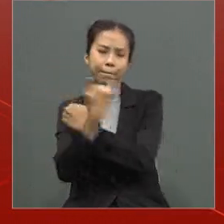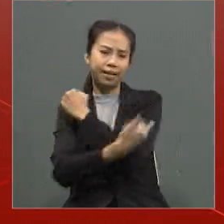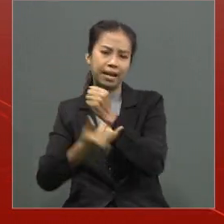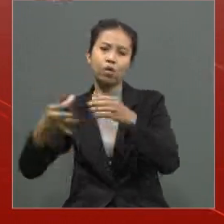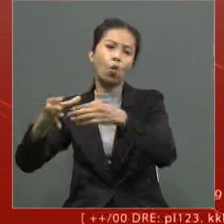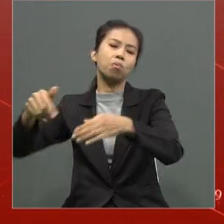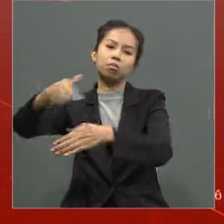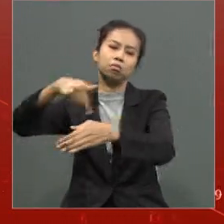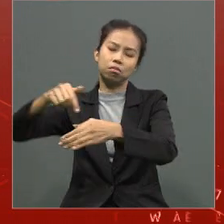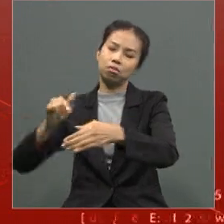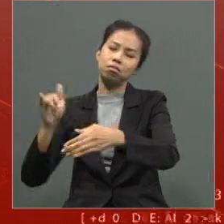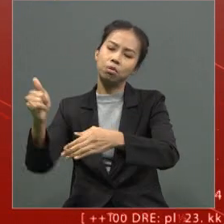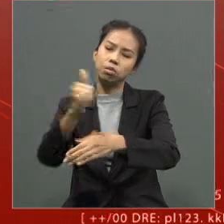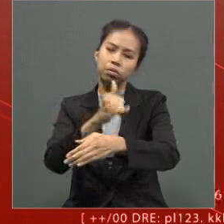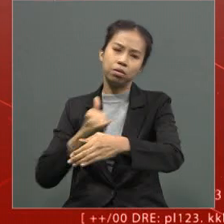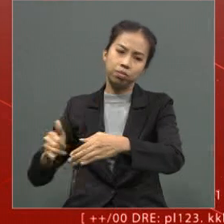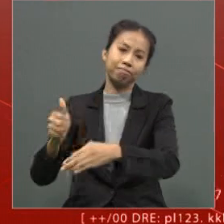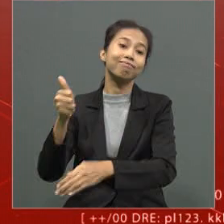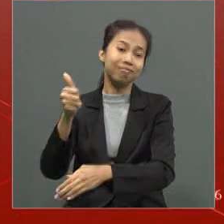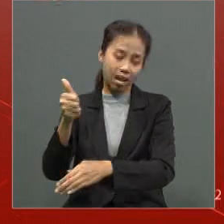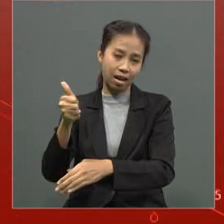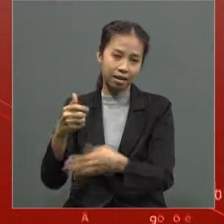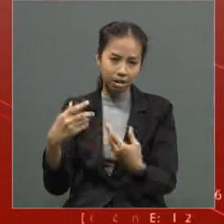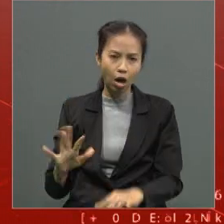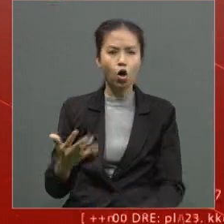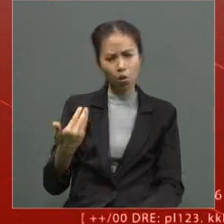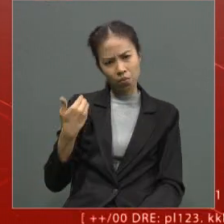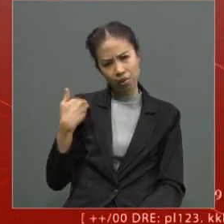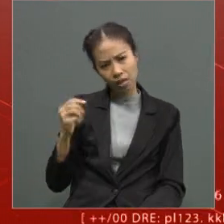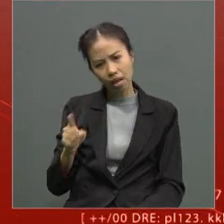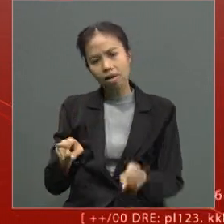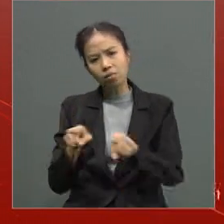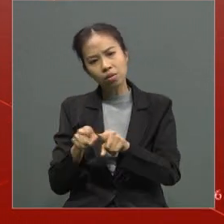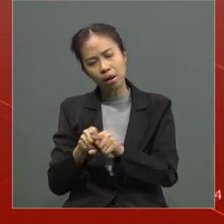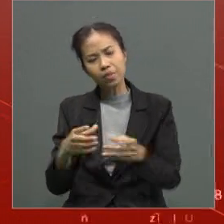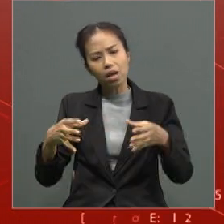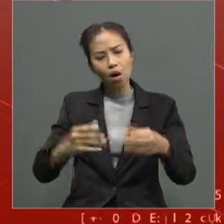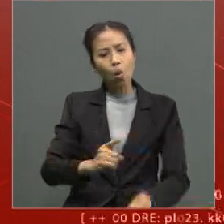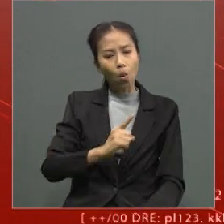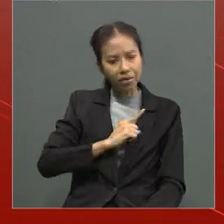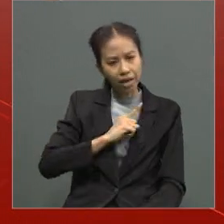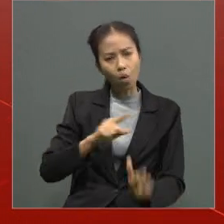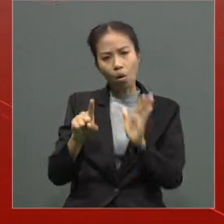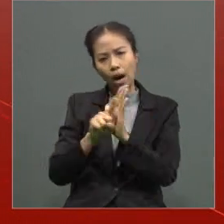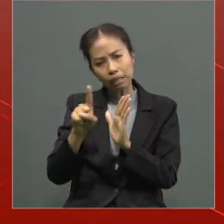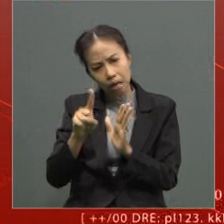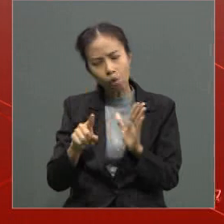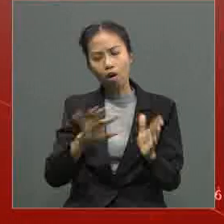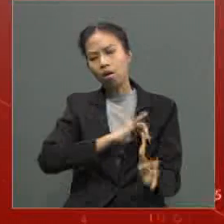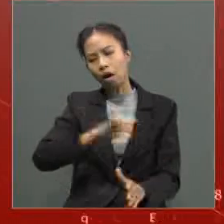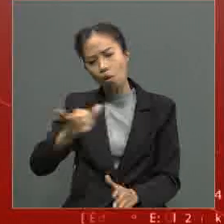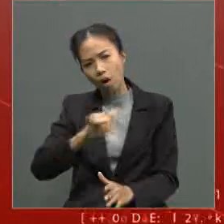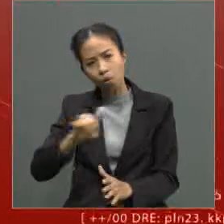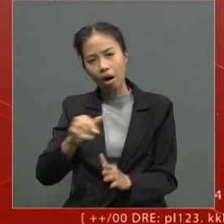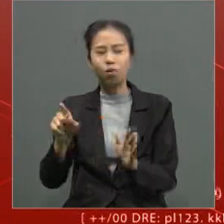จะไปไหนก็ได้แต่ทีเนี้ย Chenมันก็มีหลายอย่างมันจะมีทั้ง Singleentry multiple entryก็คือว่าเข้าได้ครั้งเดียวเข้าได้หลายครั้งเข้าออกได้